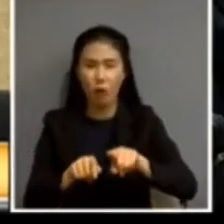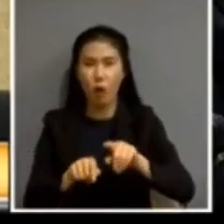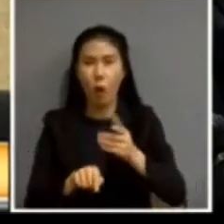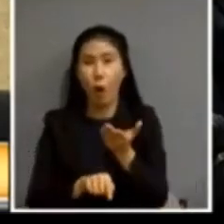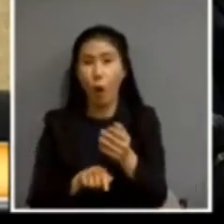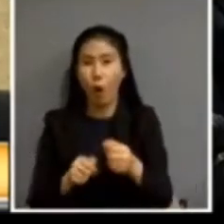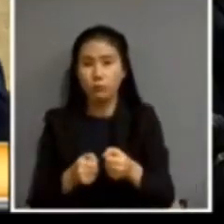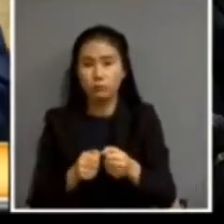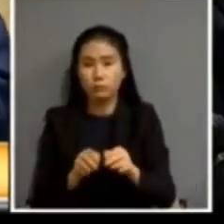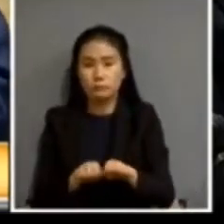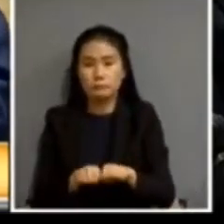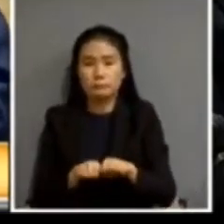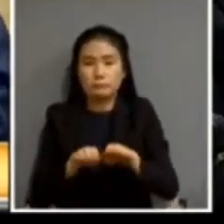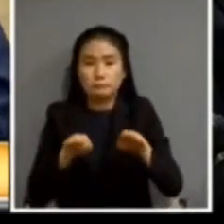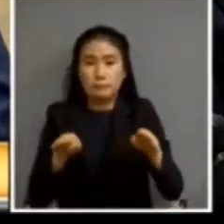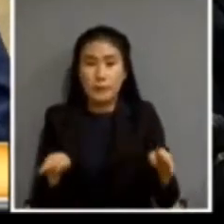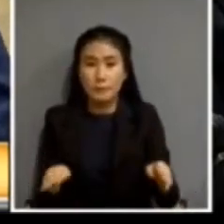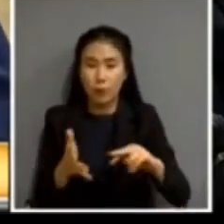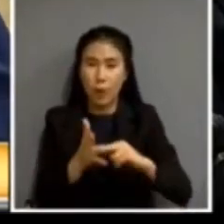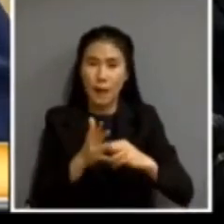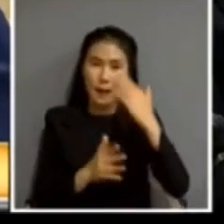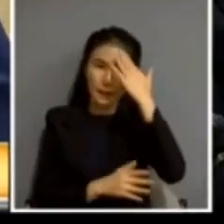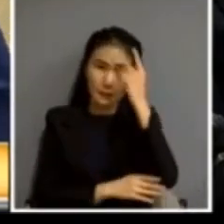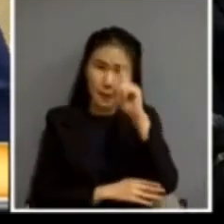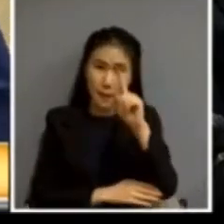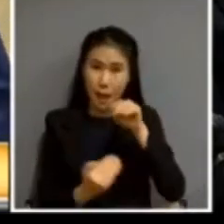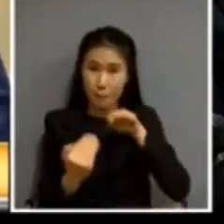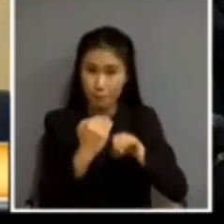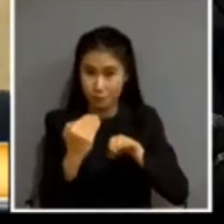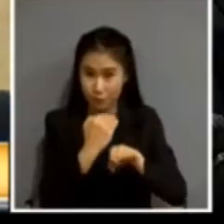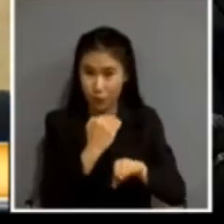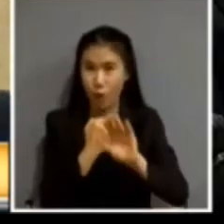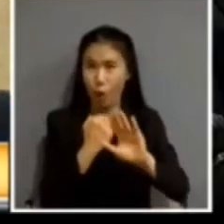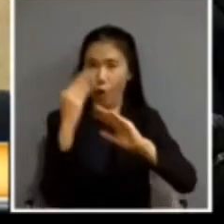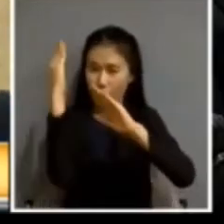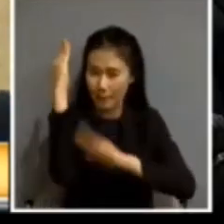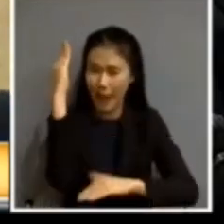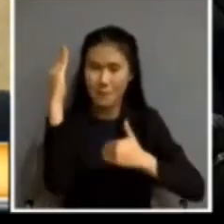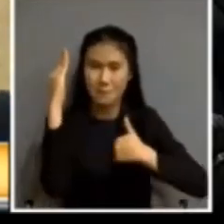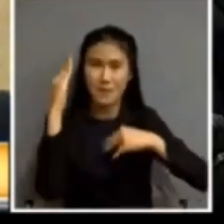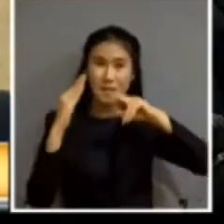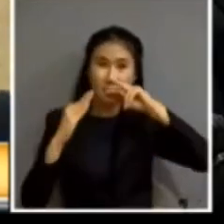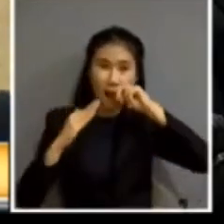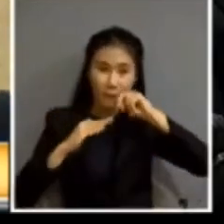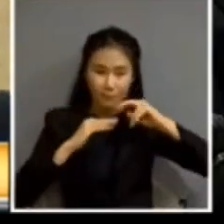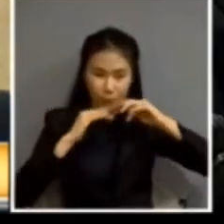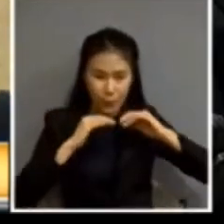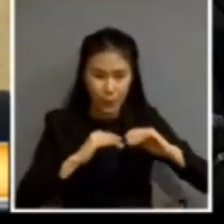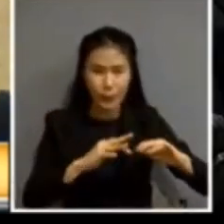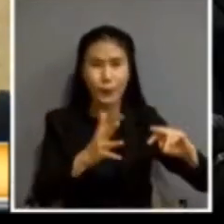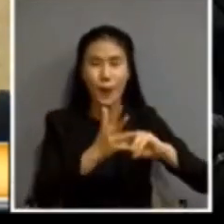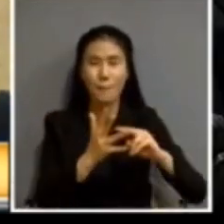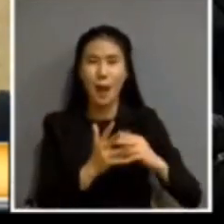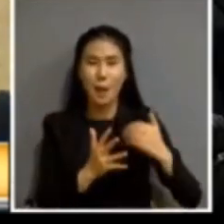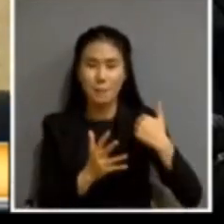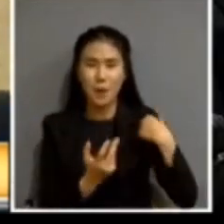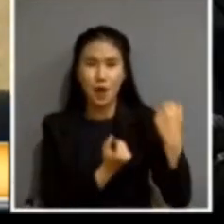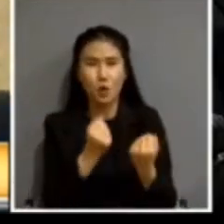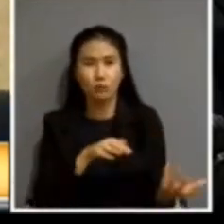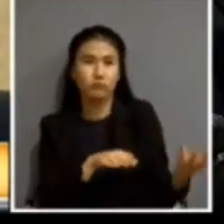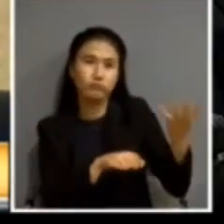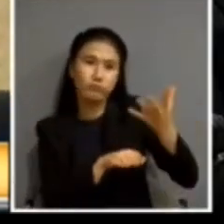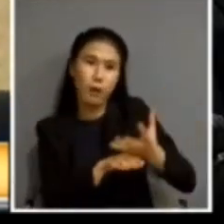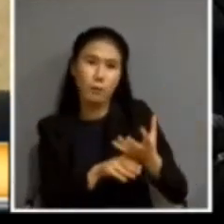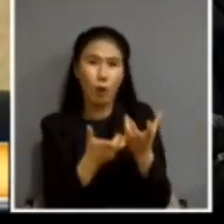ราะเส้นทางคมนาคมสู่ภาคใต้มีทางน้ำซึ่งมีการขนส่งสินค้าบ้างแต่ว่า